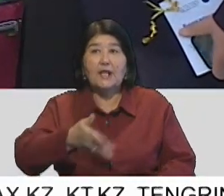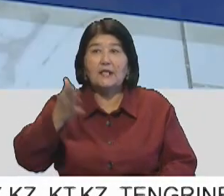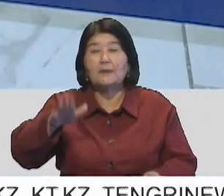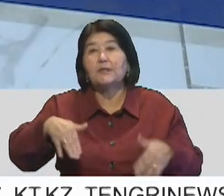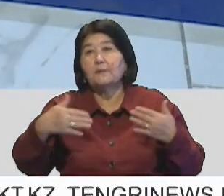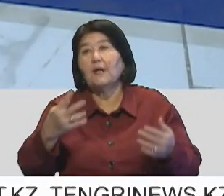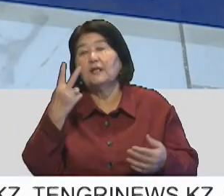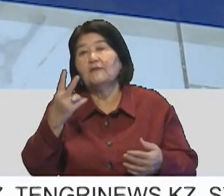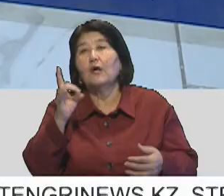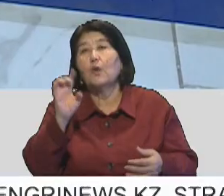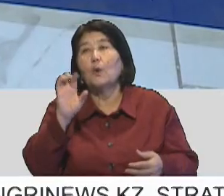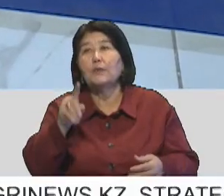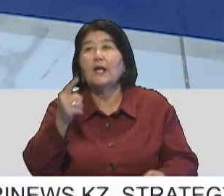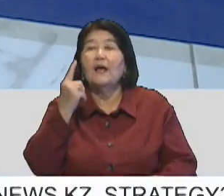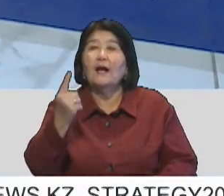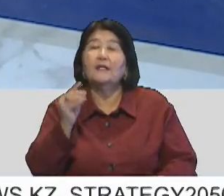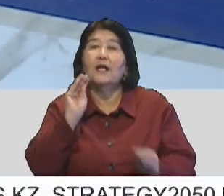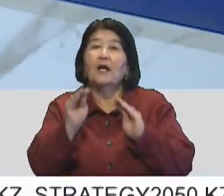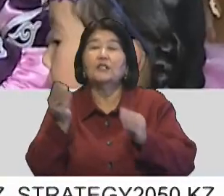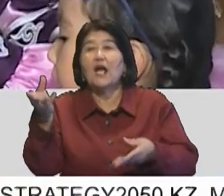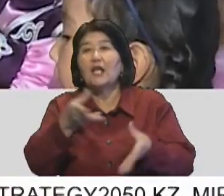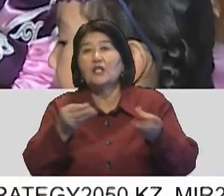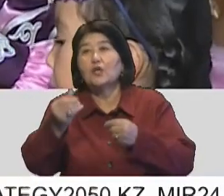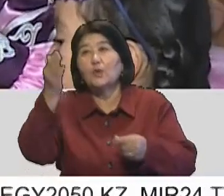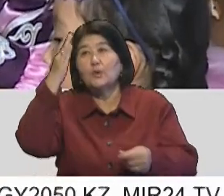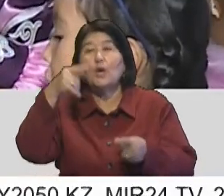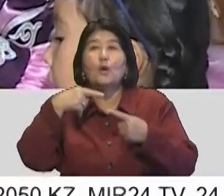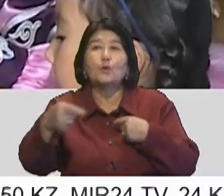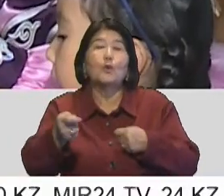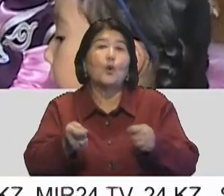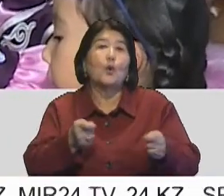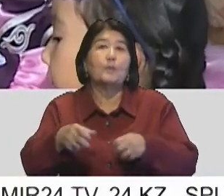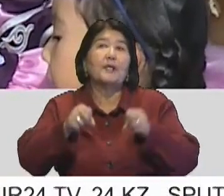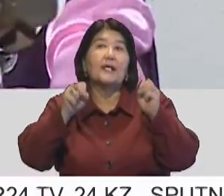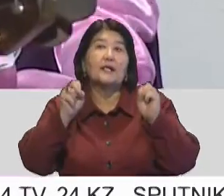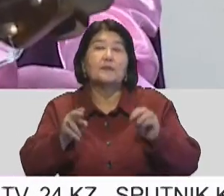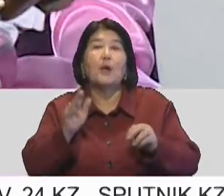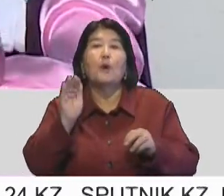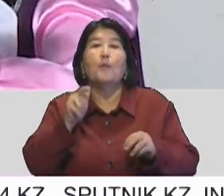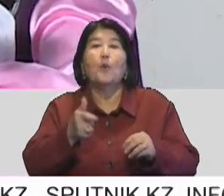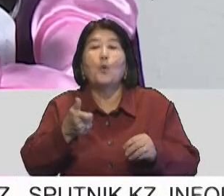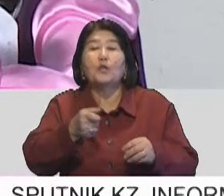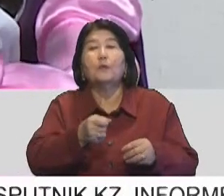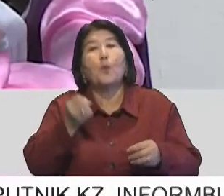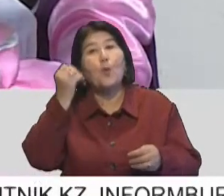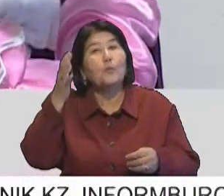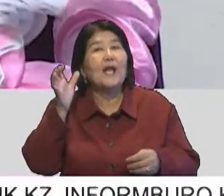представлены два робота один основан на искусственном интеллекте другой управляемые специальным пультом умная